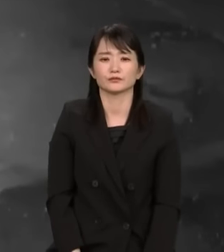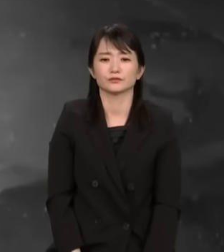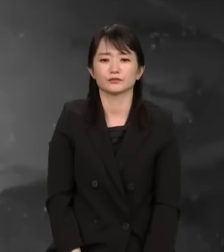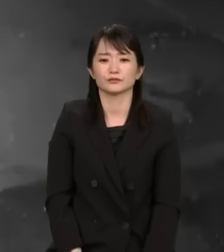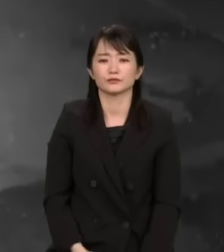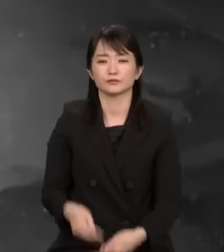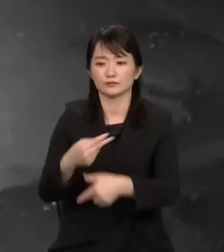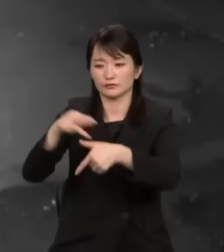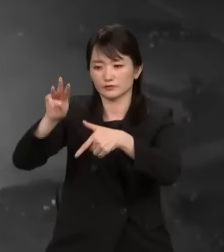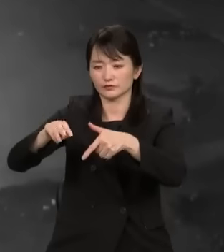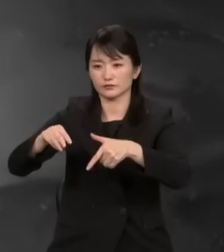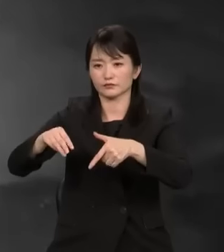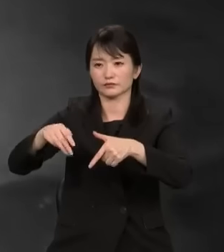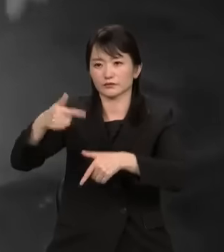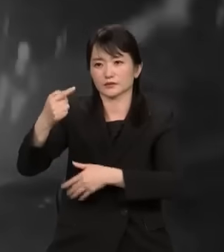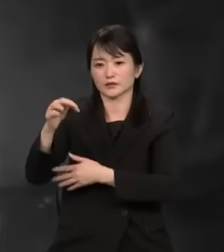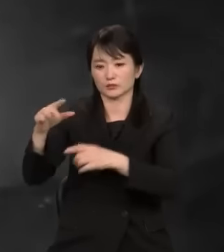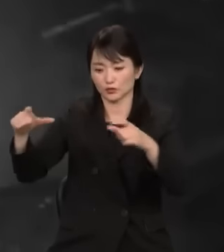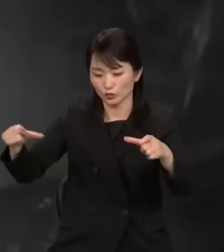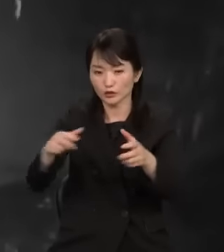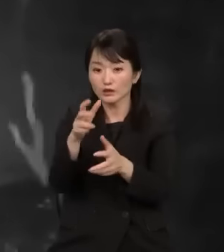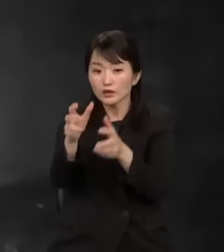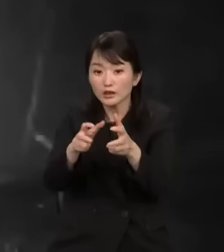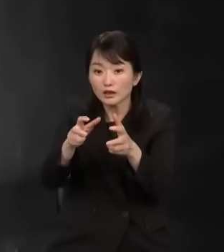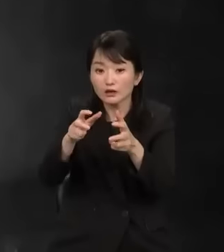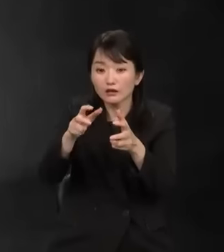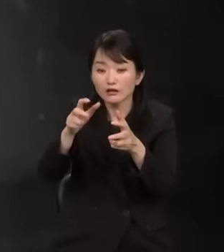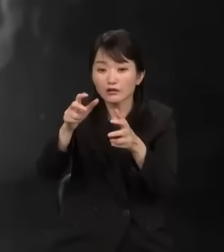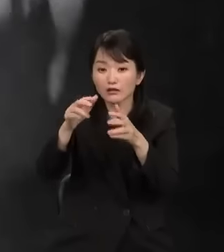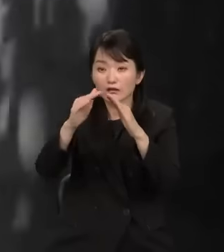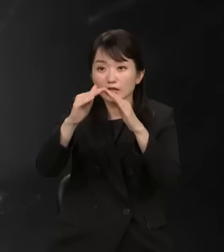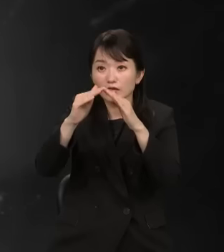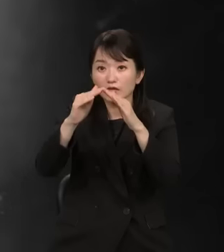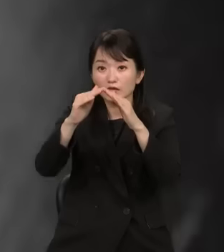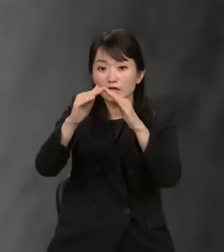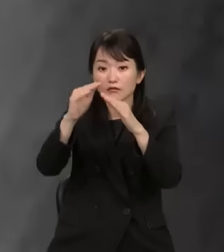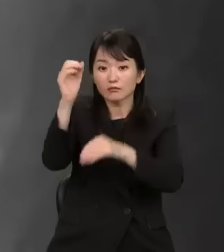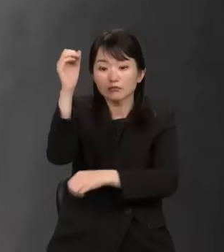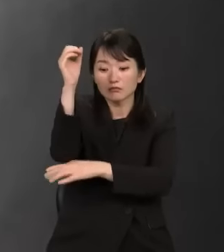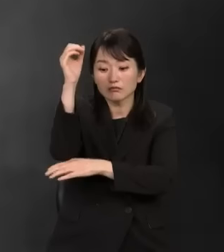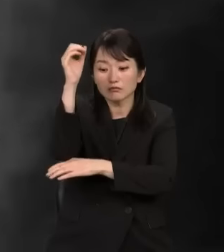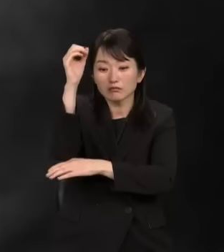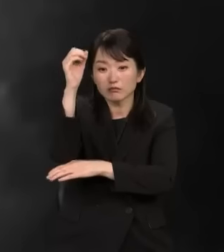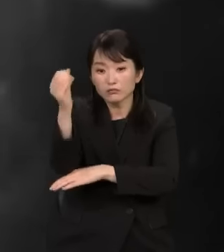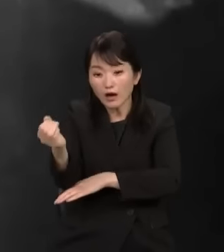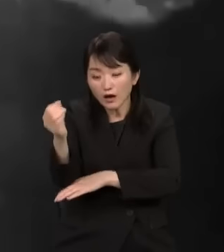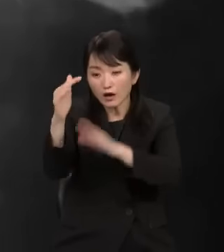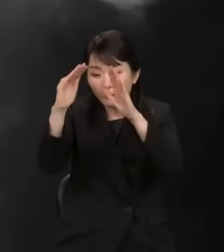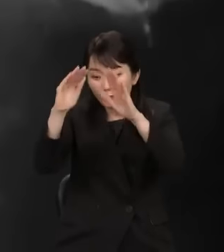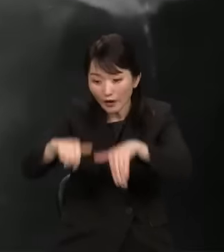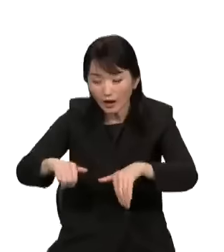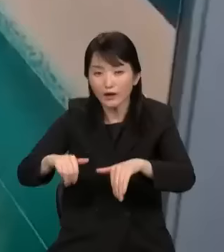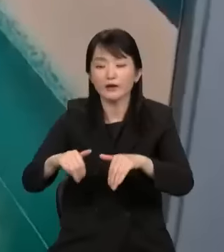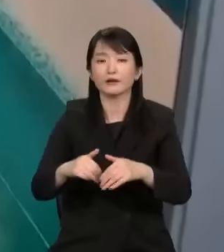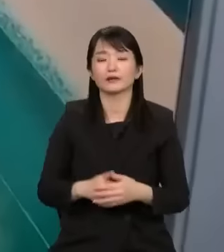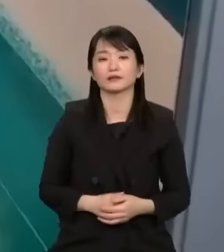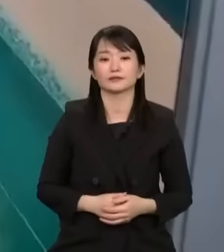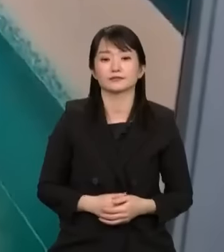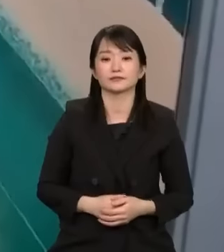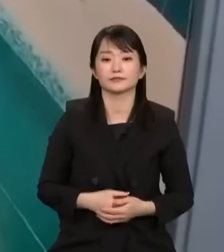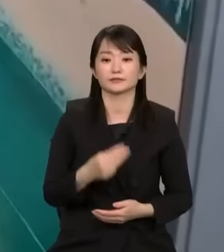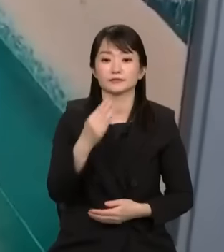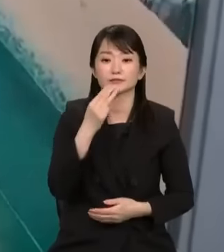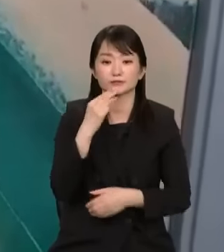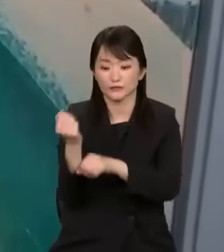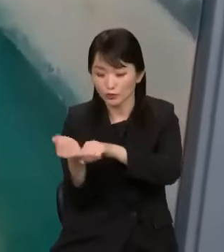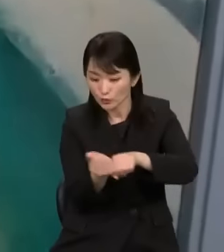인천 남동구의 한 공장입니다. 들썩하더니 기둥이 떨어지고 곧이어 천장이 무너져 내립니다. 서울의 한